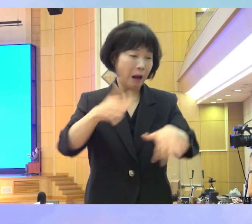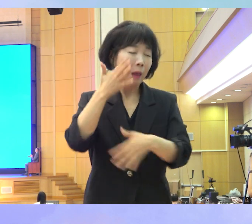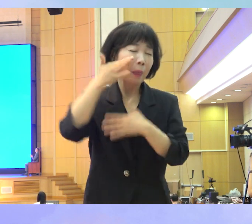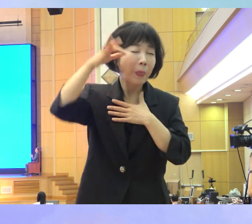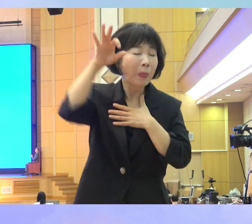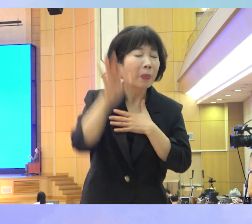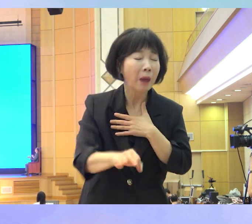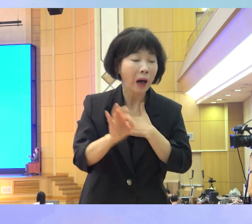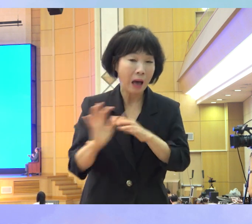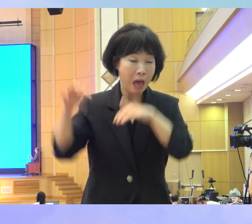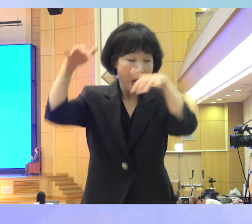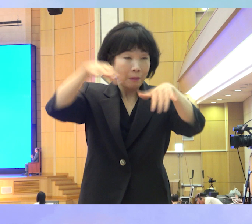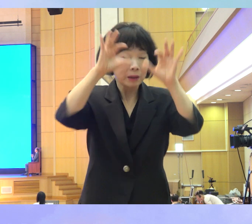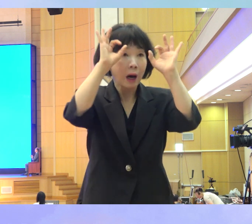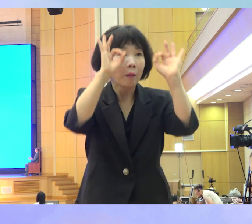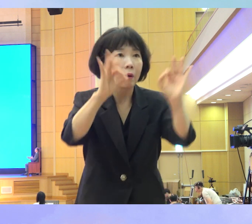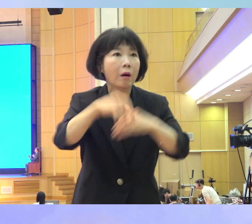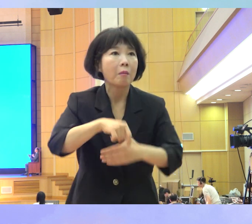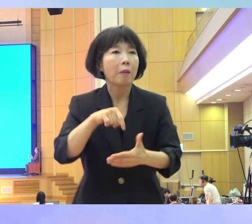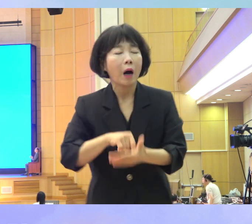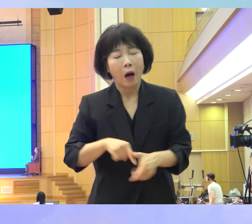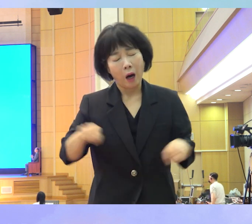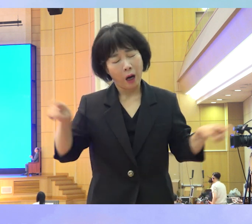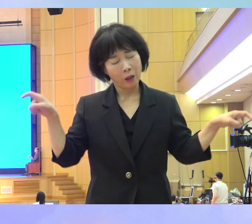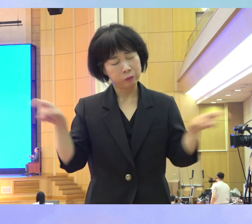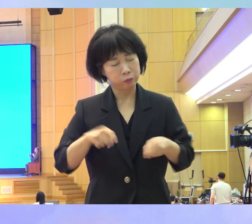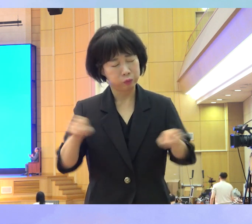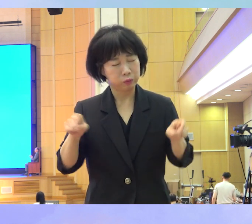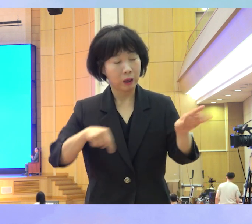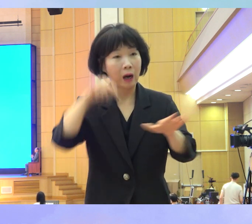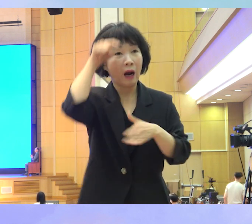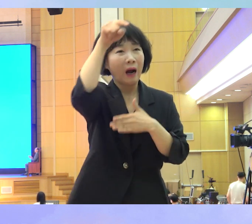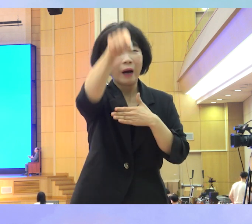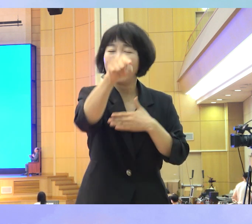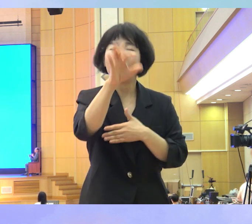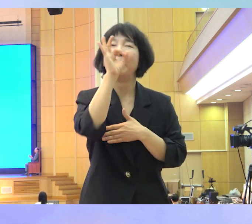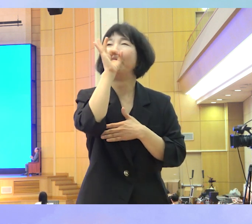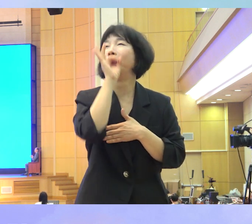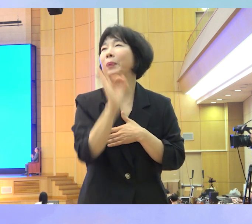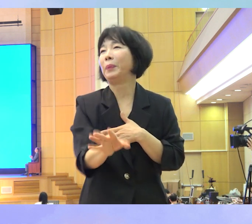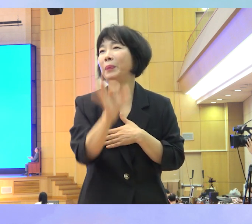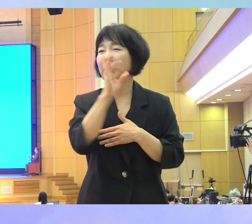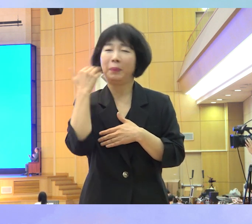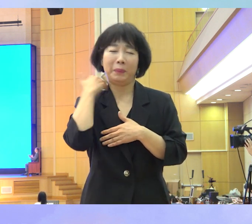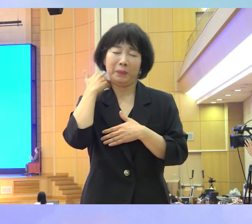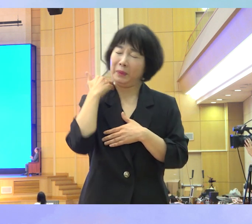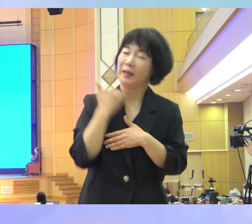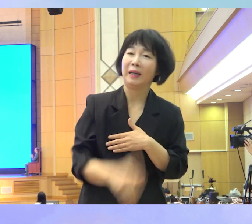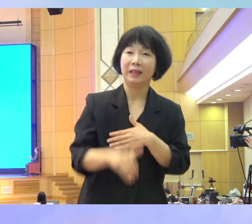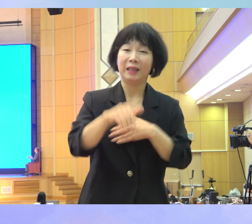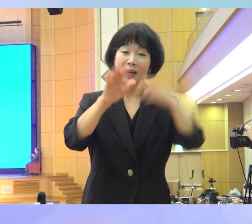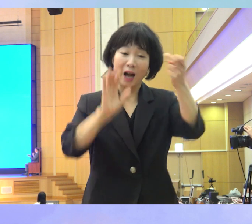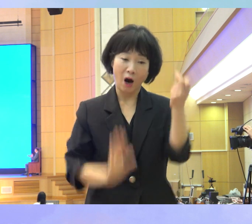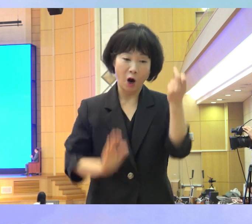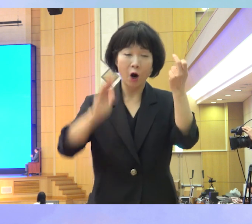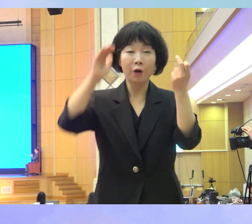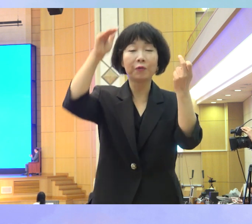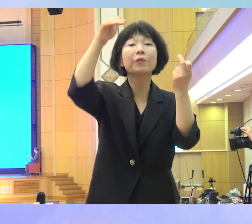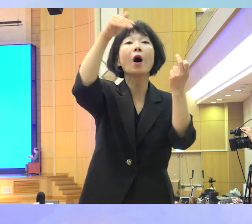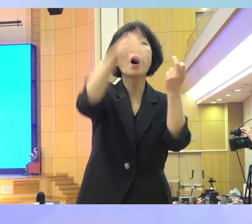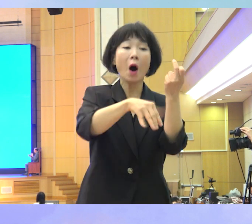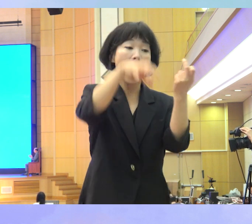살싹거리는 작은 파도 보고 마음이 졸여서 못 가네.